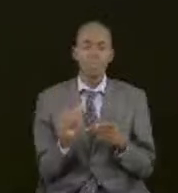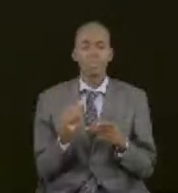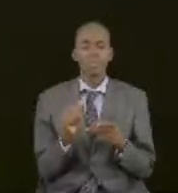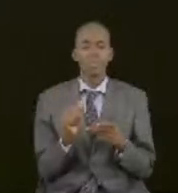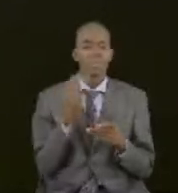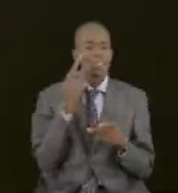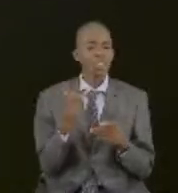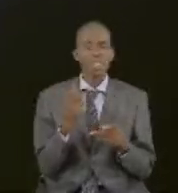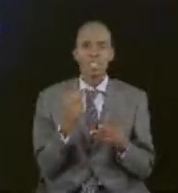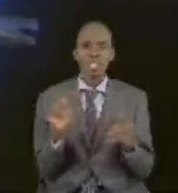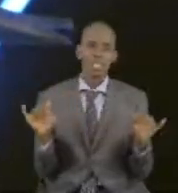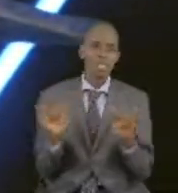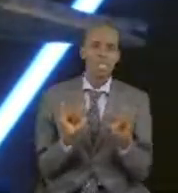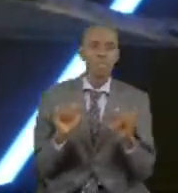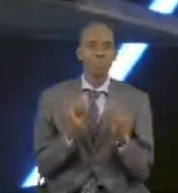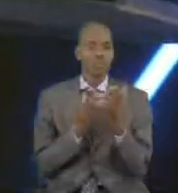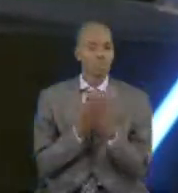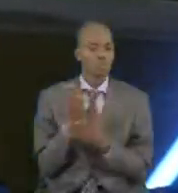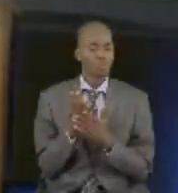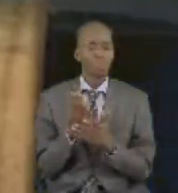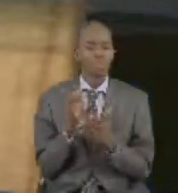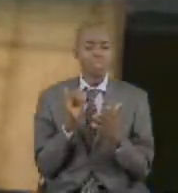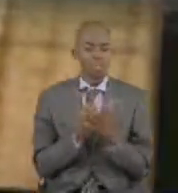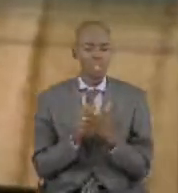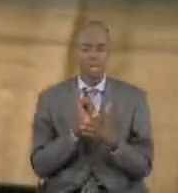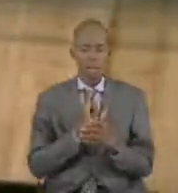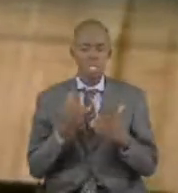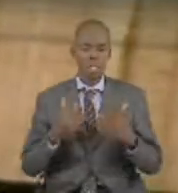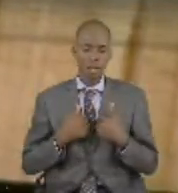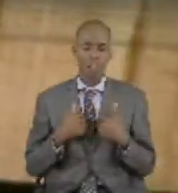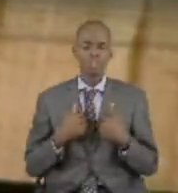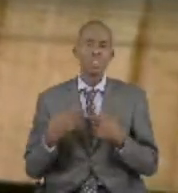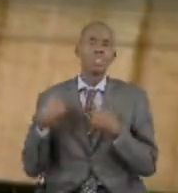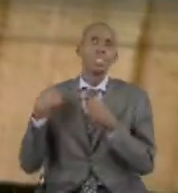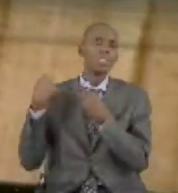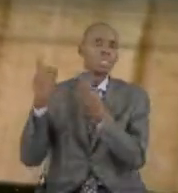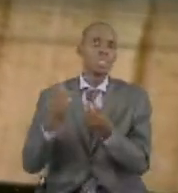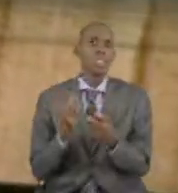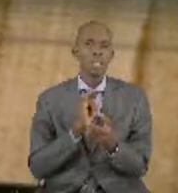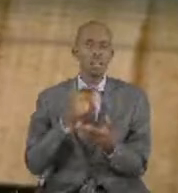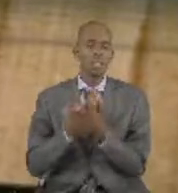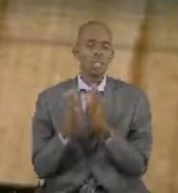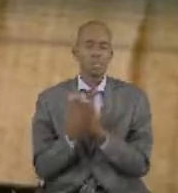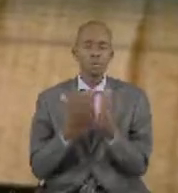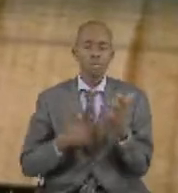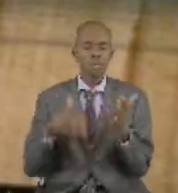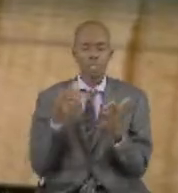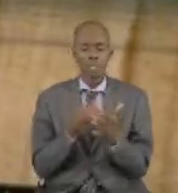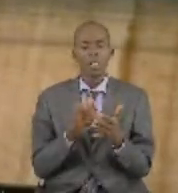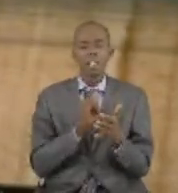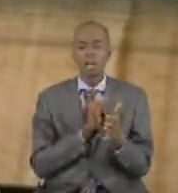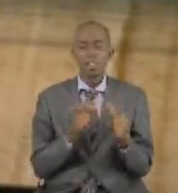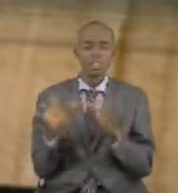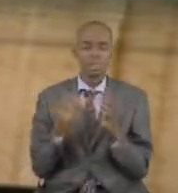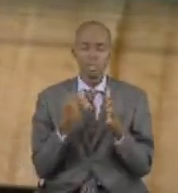Qu'est-ce que j'ai pris là-bas? La même vérité, qu'est-ce que j'ai dit là-bas? La même véracité que j'ai eue depuis que je suis né de nouveau. Je n'ai